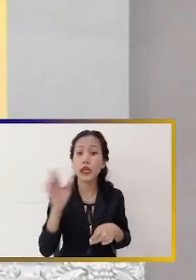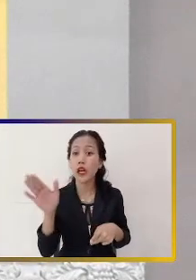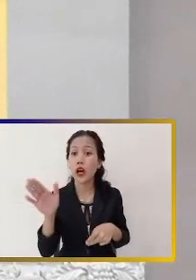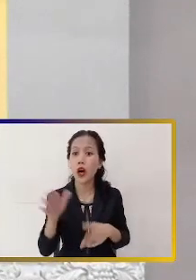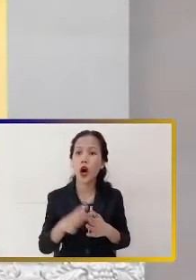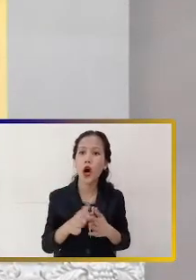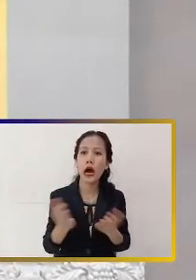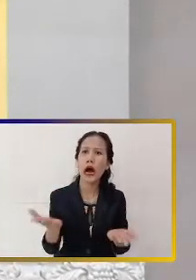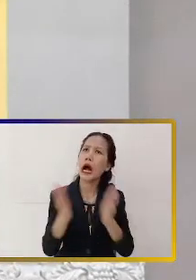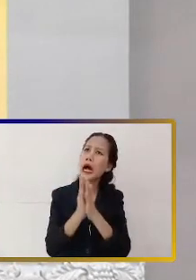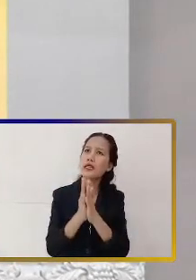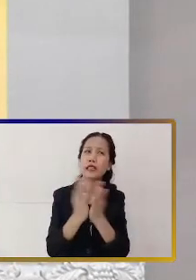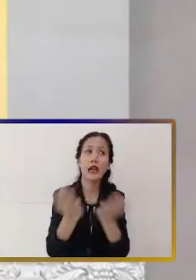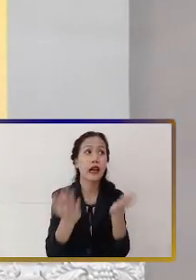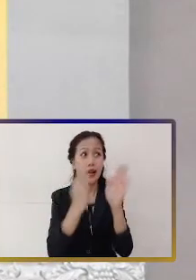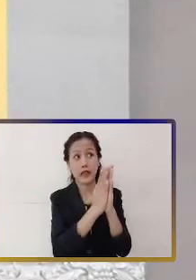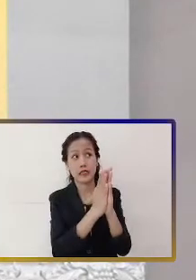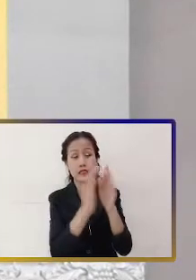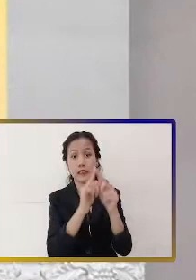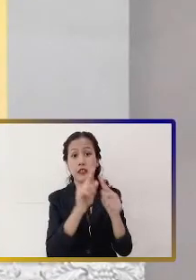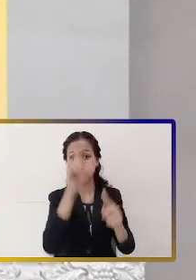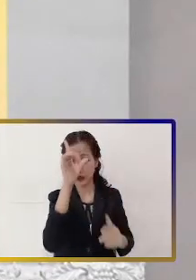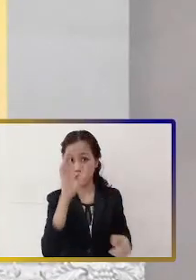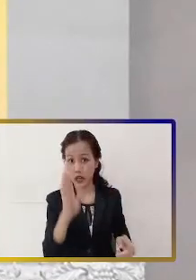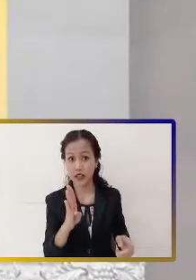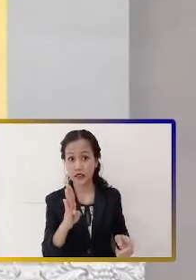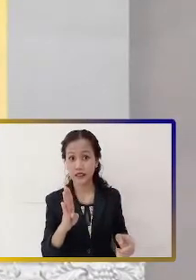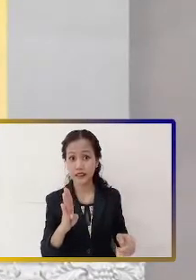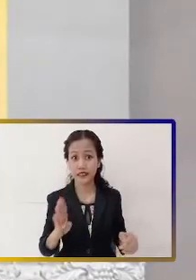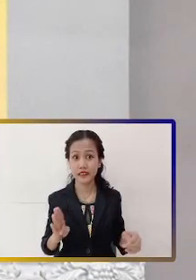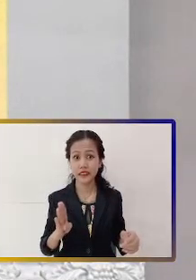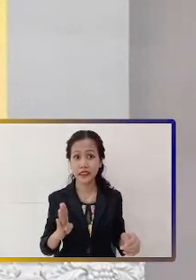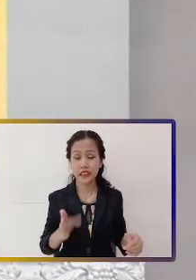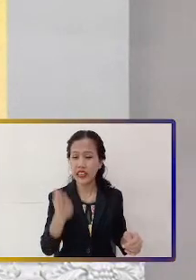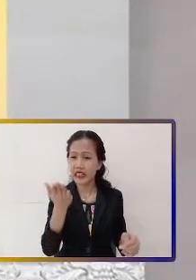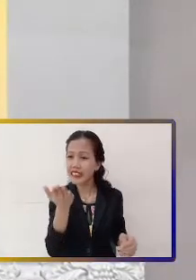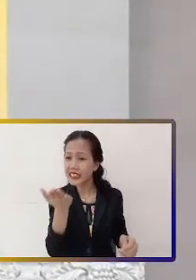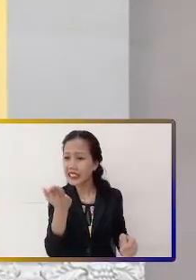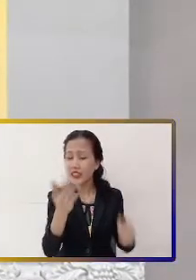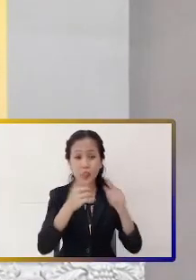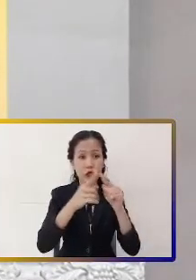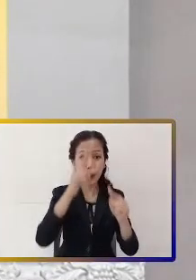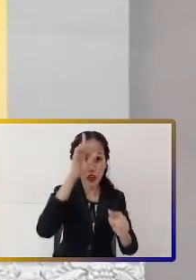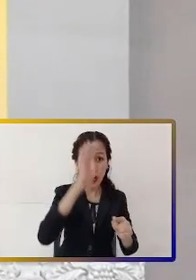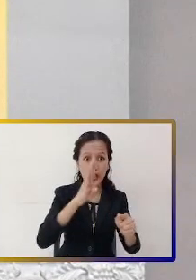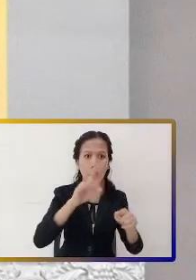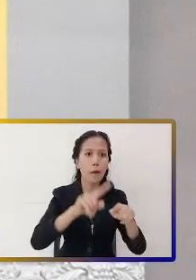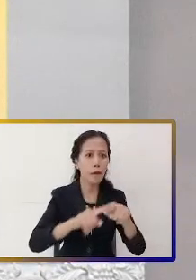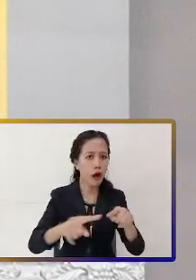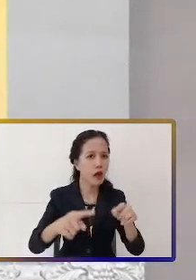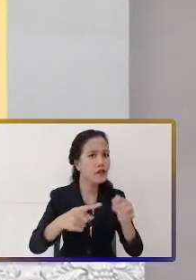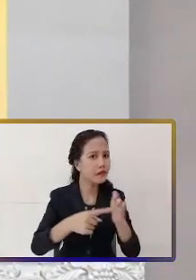siyang hihingi sa Panginoon. Siya ang mag-a-ask sa Panginoon. But this time, ang Panginoon na